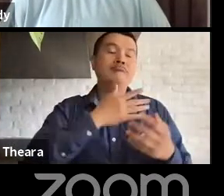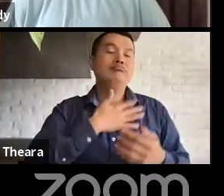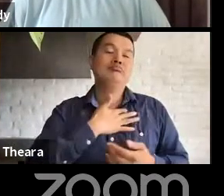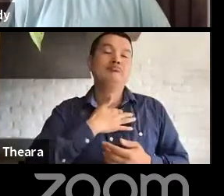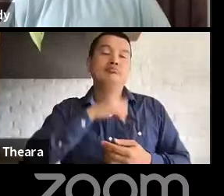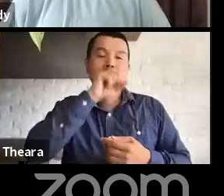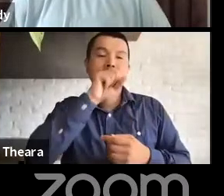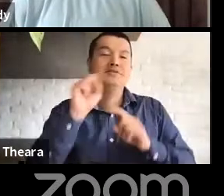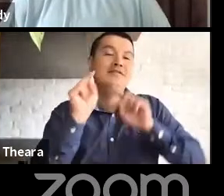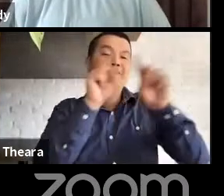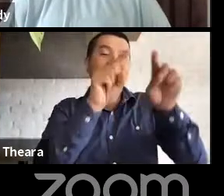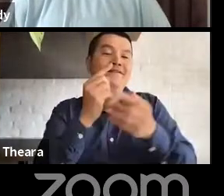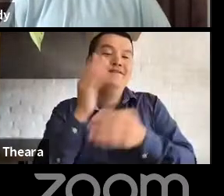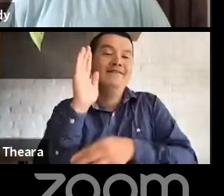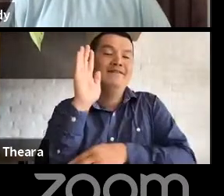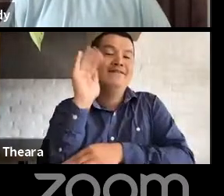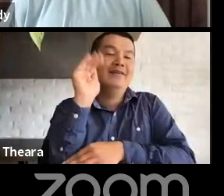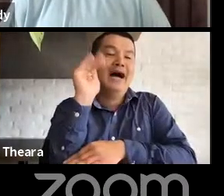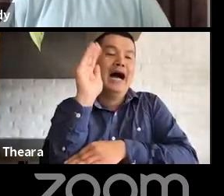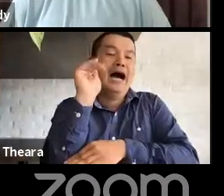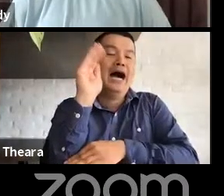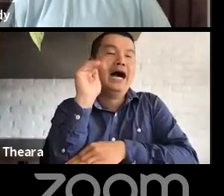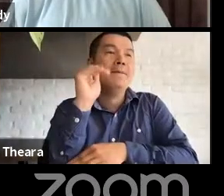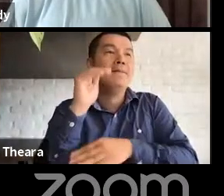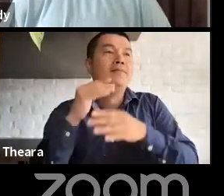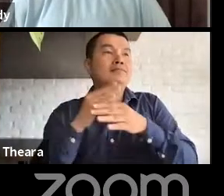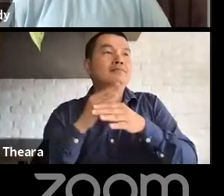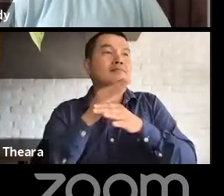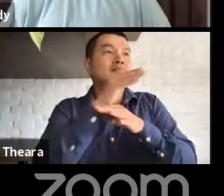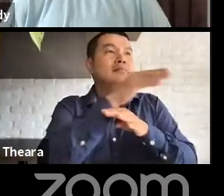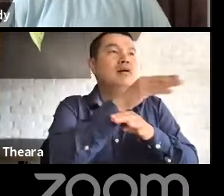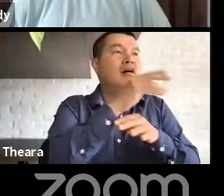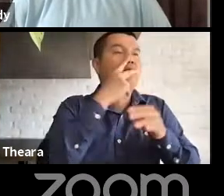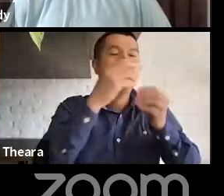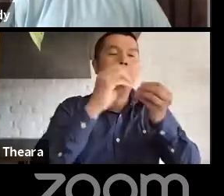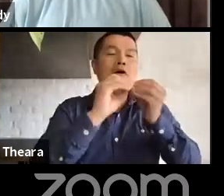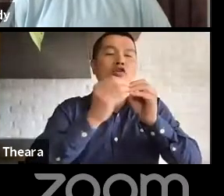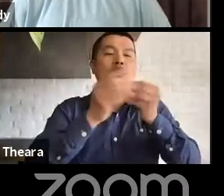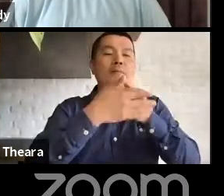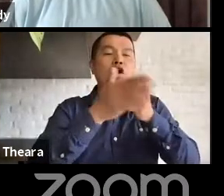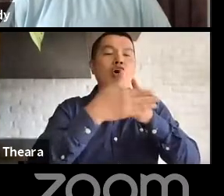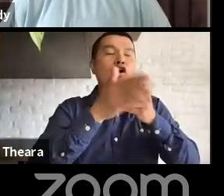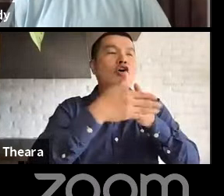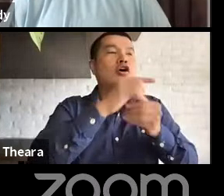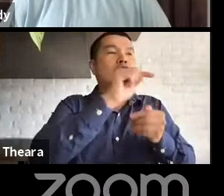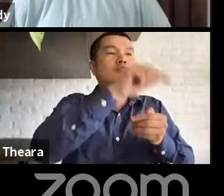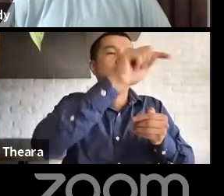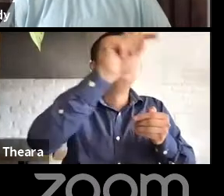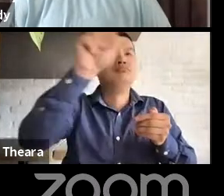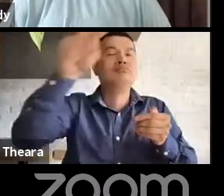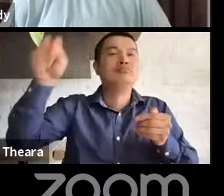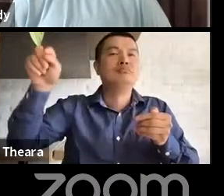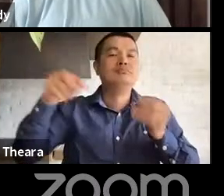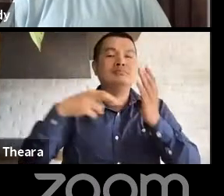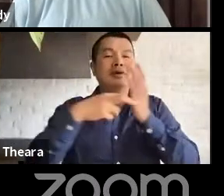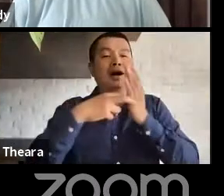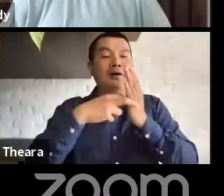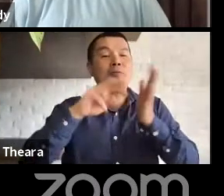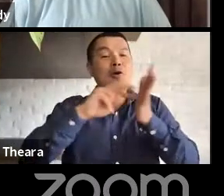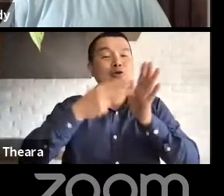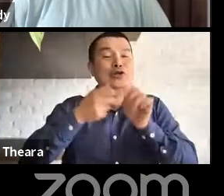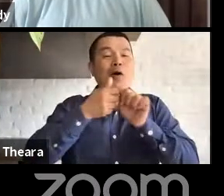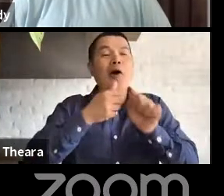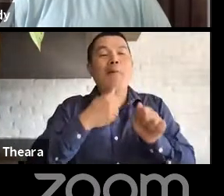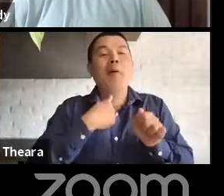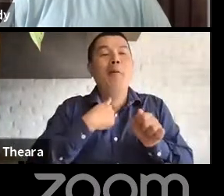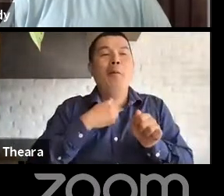quand j'étais jeune, j'aimais beaucoup aller au cinéma. Et quand on arrivait dans une salle de cinéma, il fallait